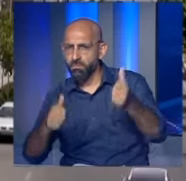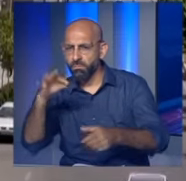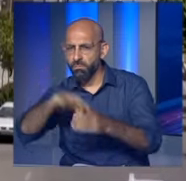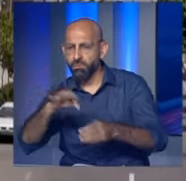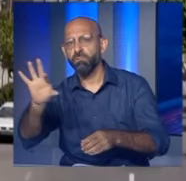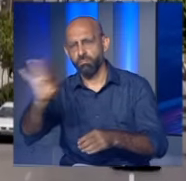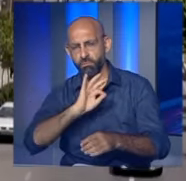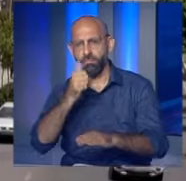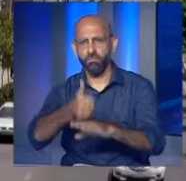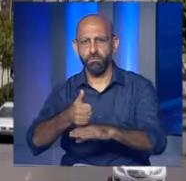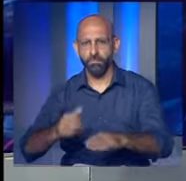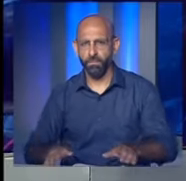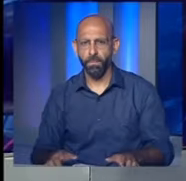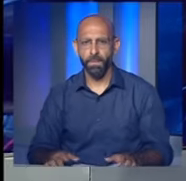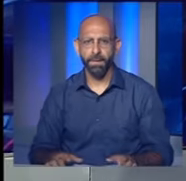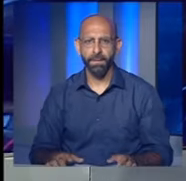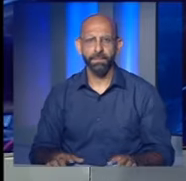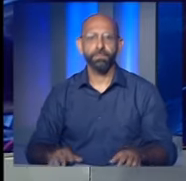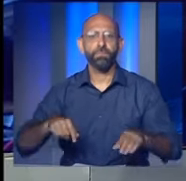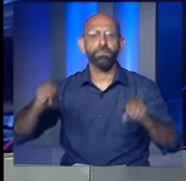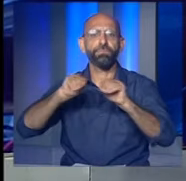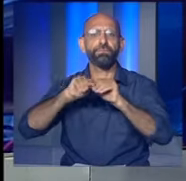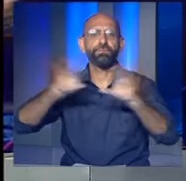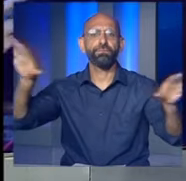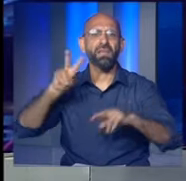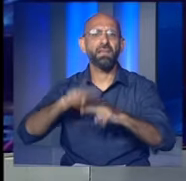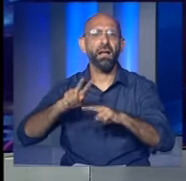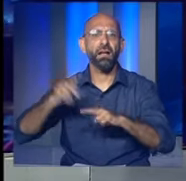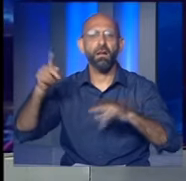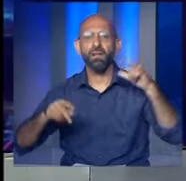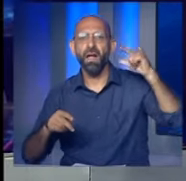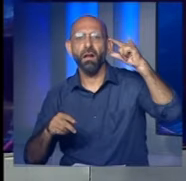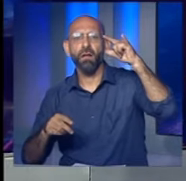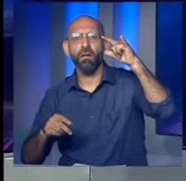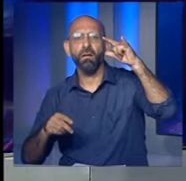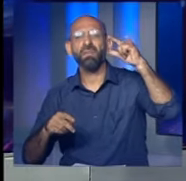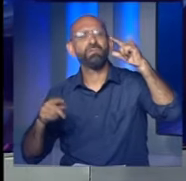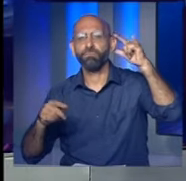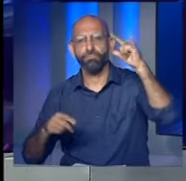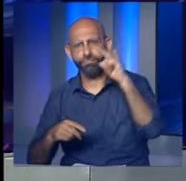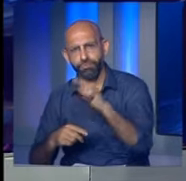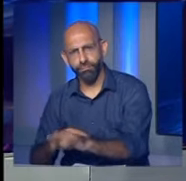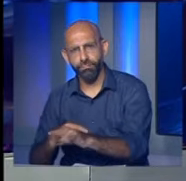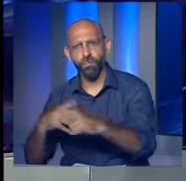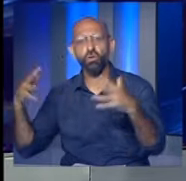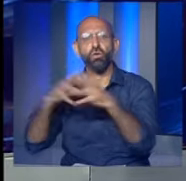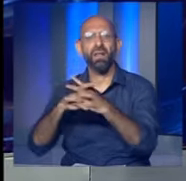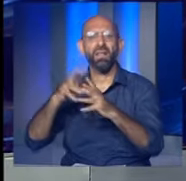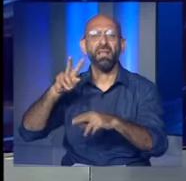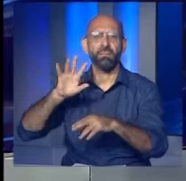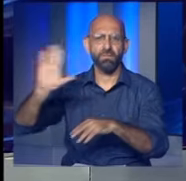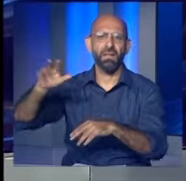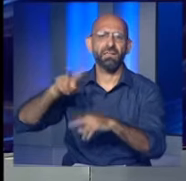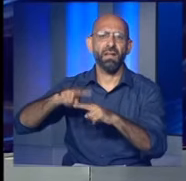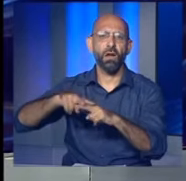ايه الله علي خامنئي افادت وسائل اعلام اسرائيليه عن هبوط اضطراري لطائره تابعه لشركه العال